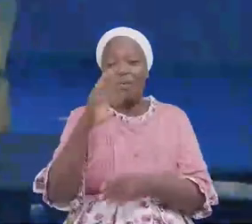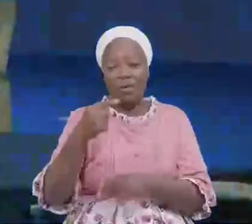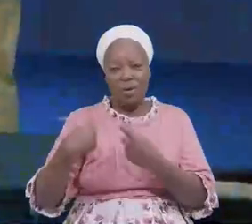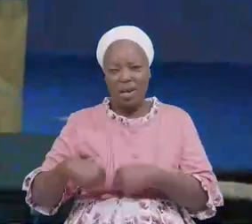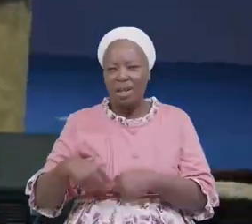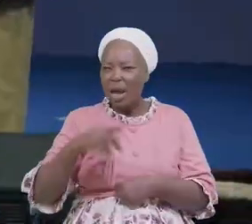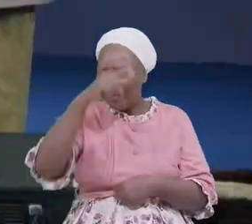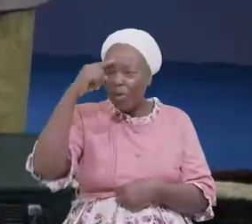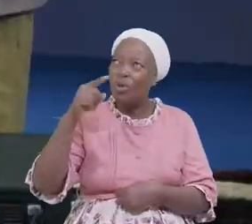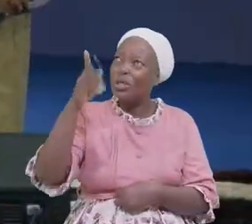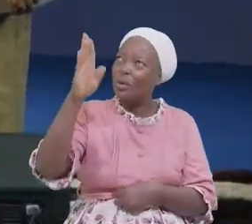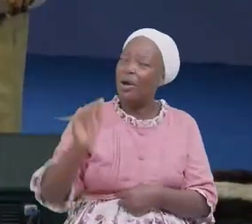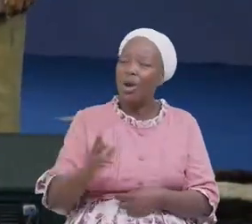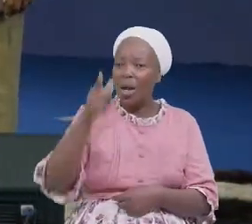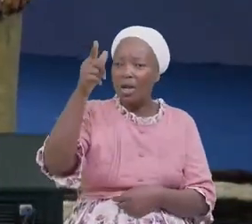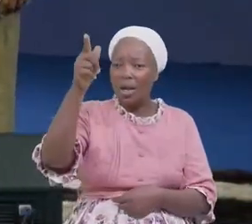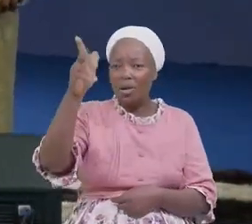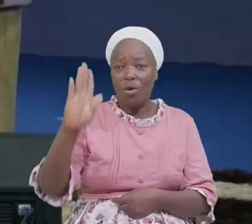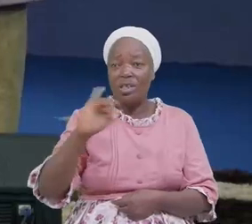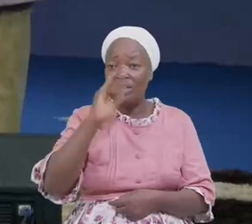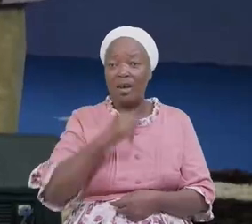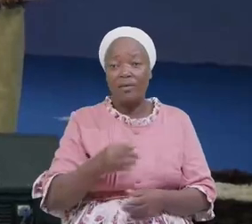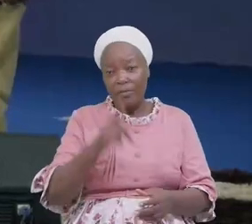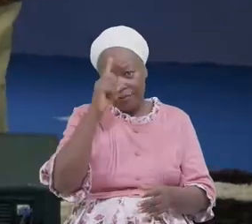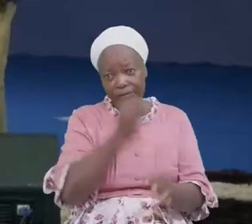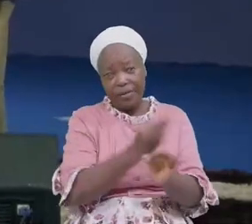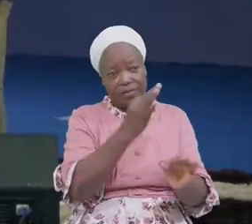fidèle. Il a visité Sarah.